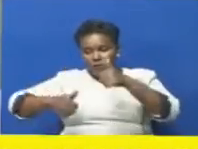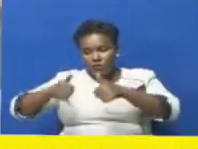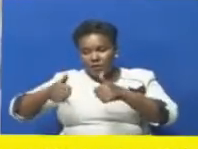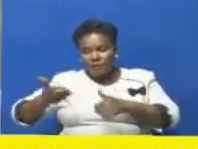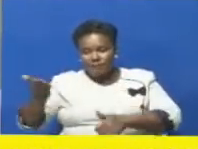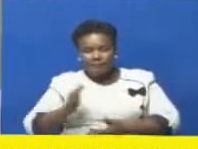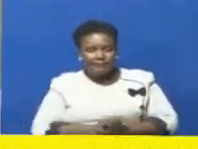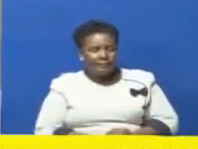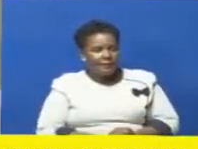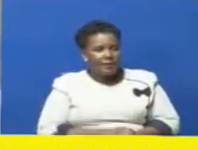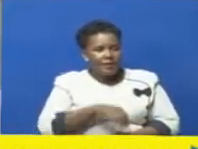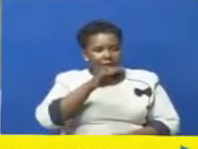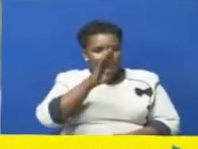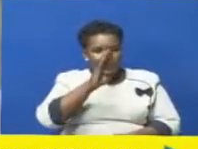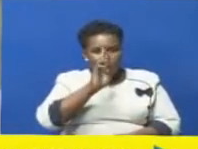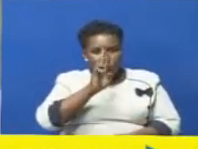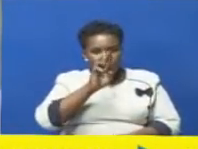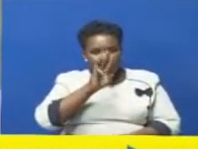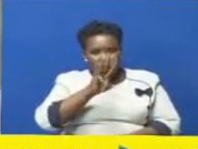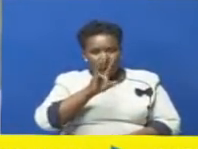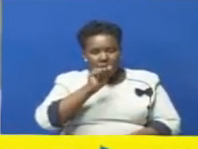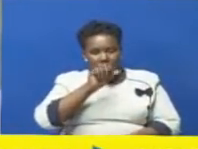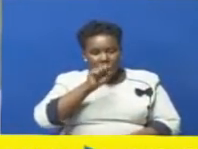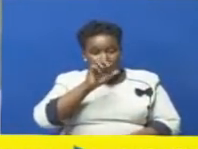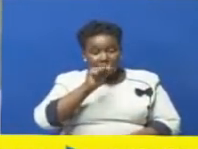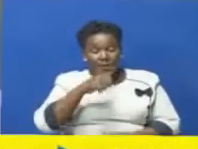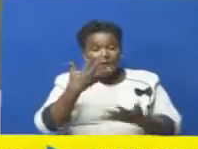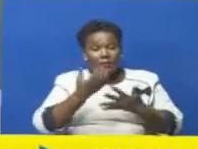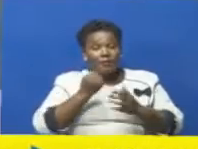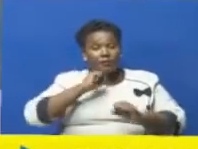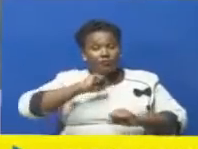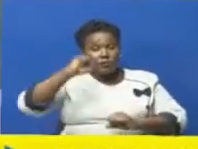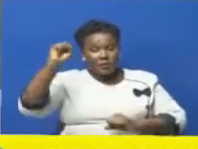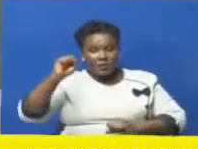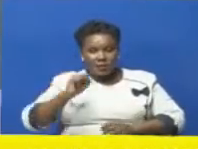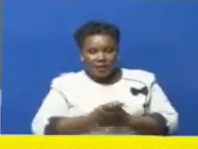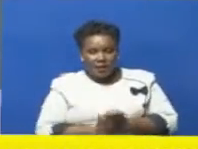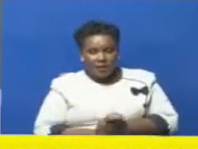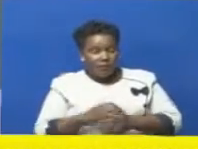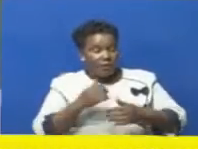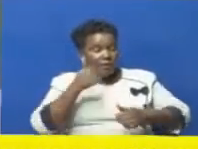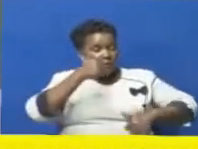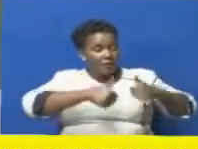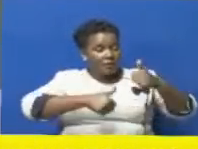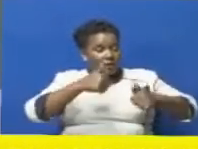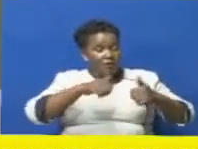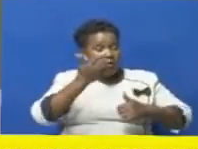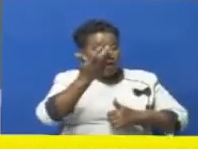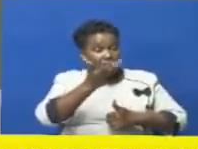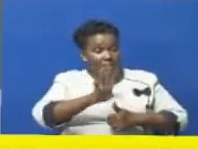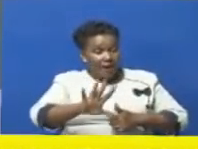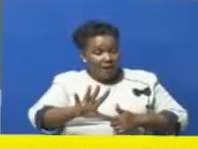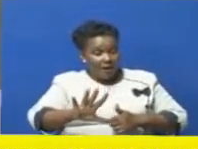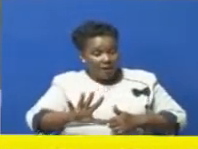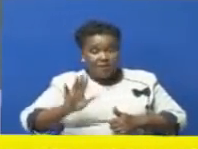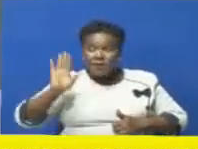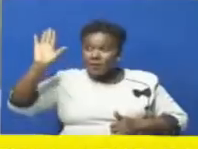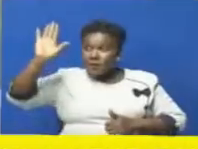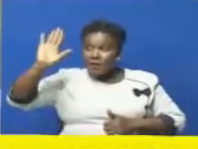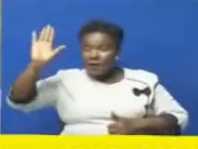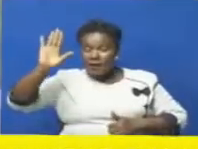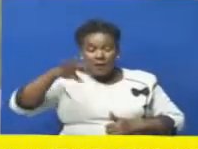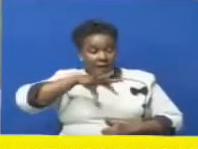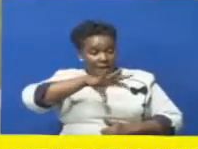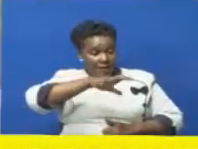timu ya Buasa kuibuka na ushindi huo mnono katika michuano ya Maji Cup kanda ya Ziwa Victoria zinabainishwa.